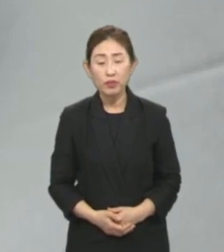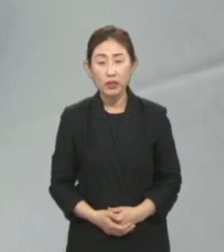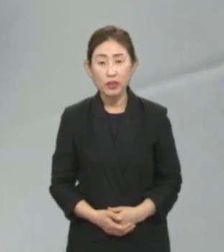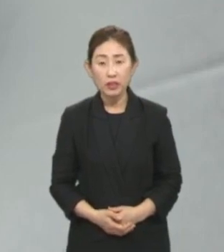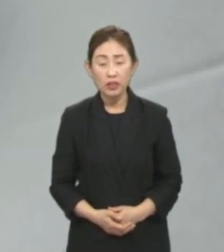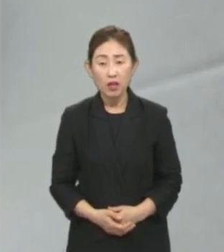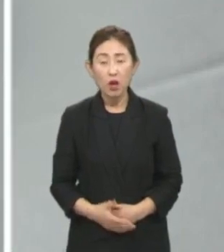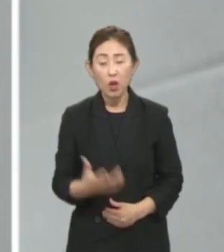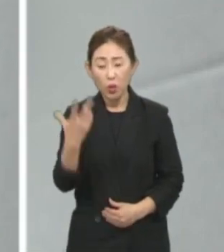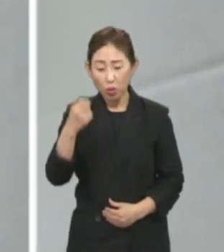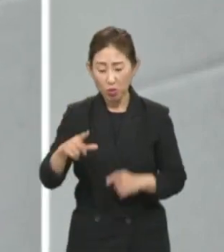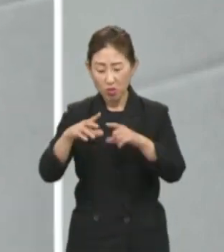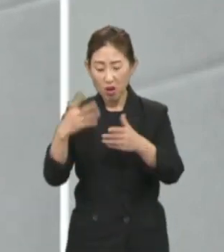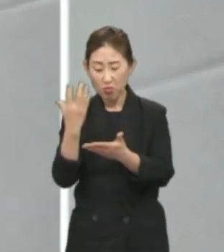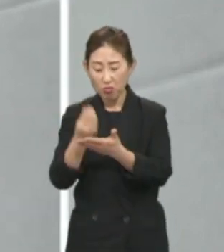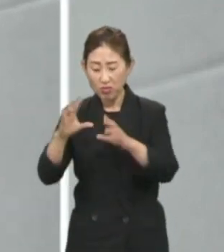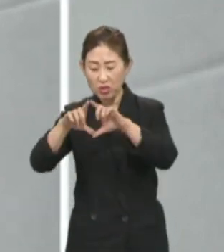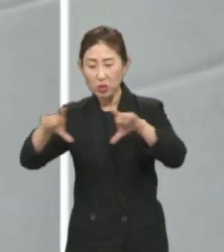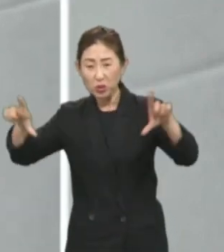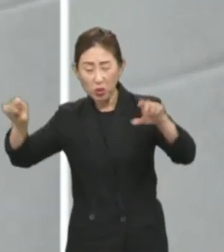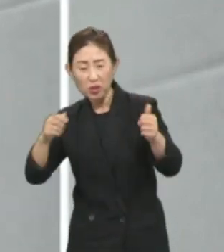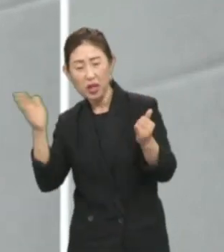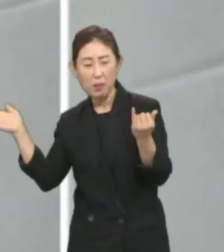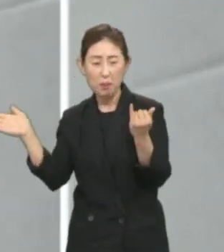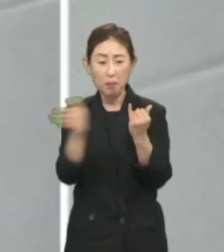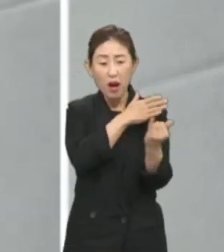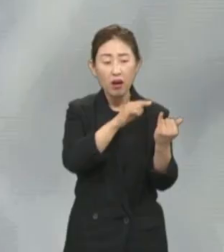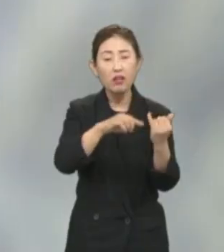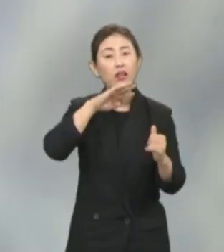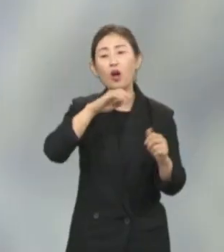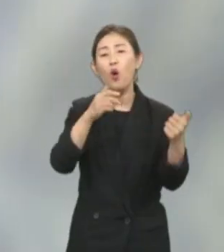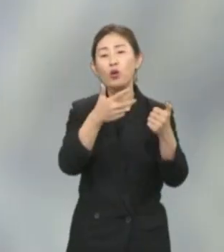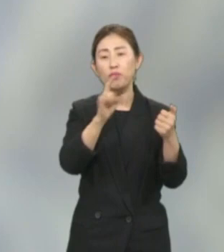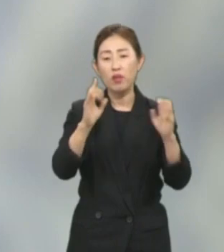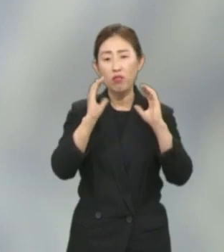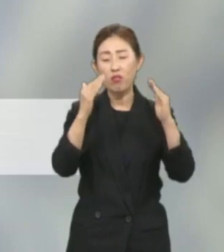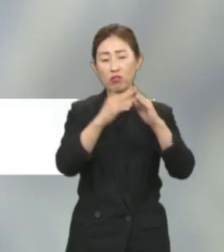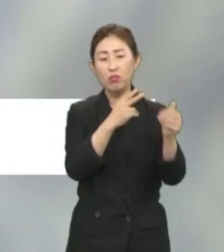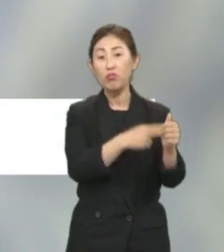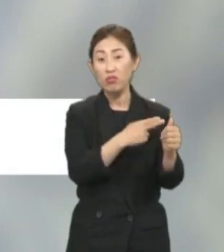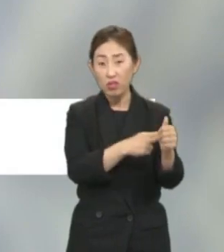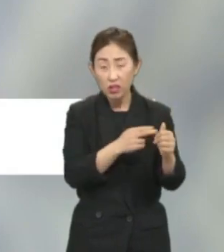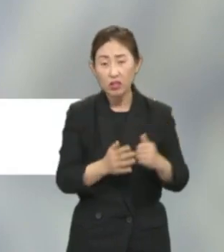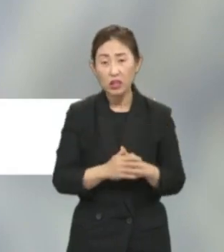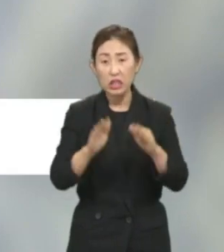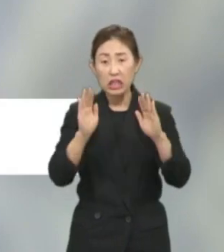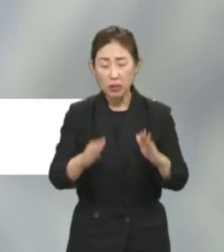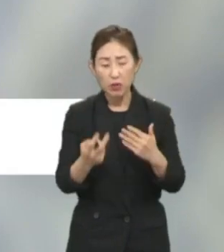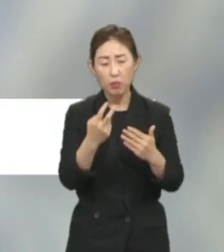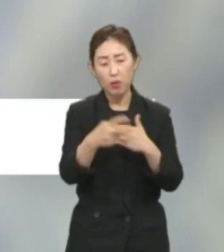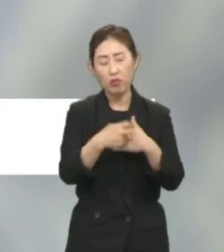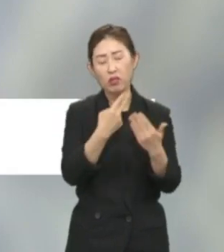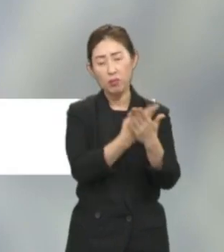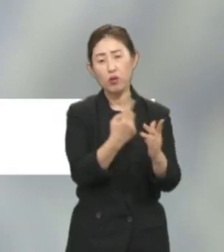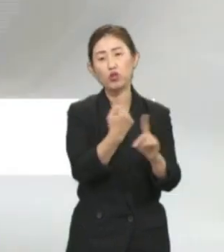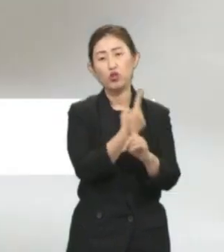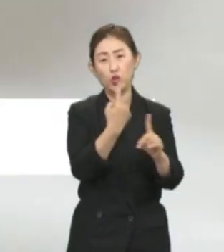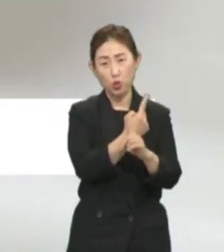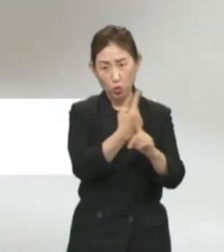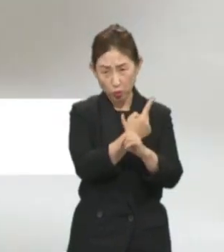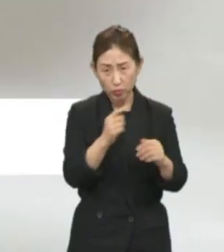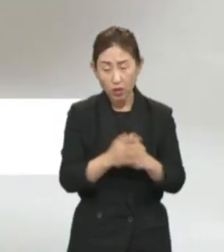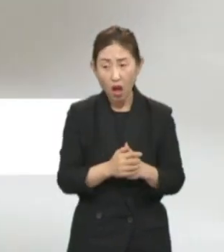학부모에게 인분이 든 기저귀로 뺨을 맞는 봉변을 당한 50대 어린이집 교사 A씨. 입원 치료 중인 A씨는 폭행